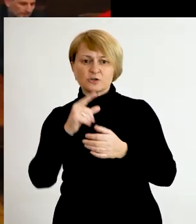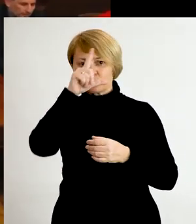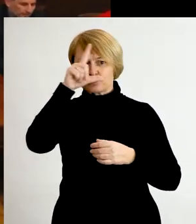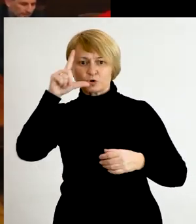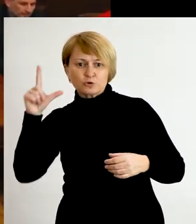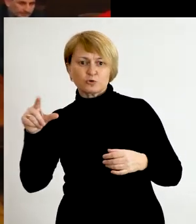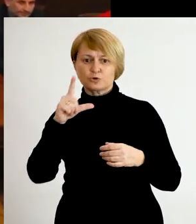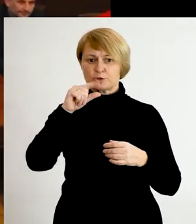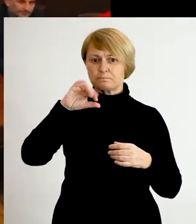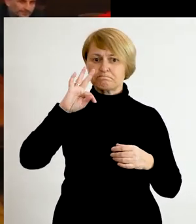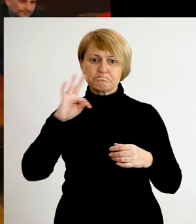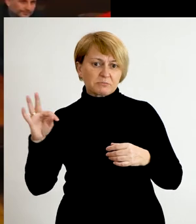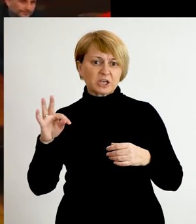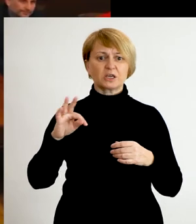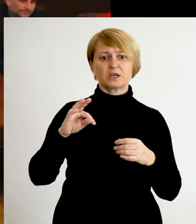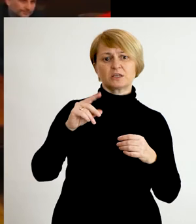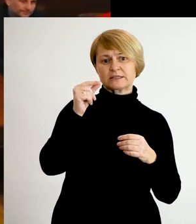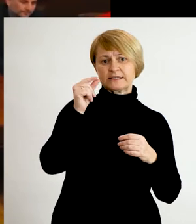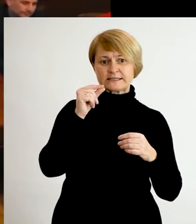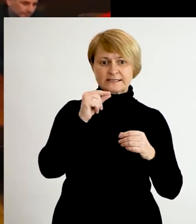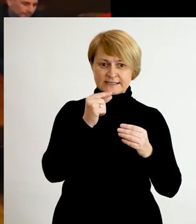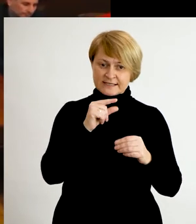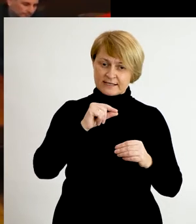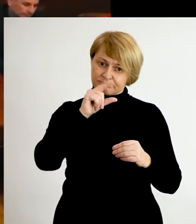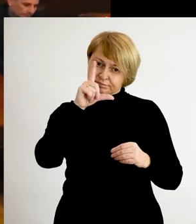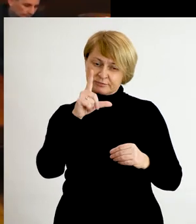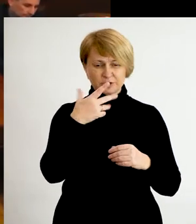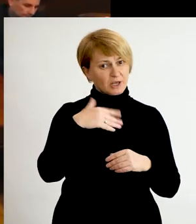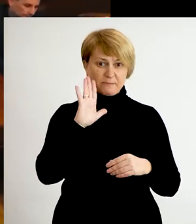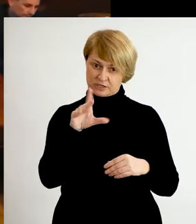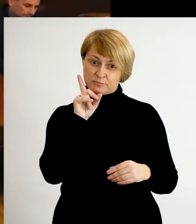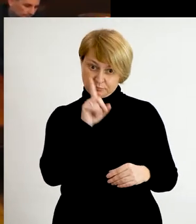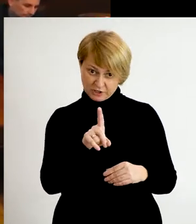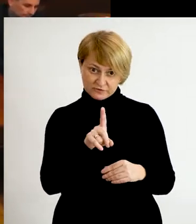mieszkańców, te obawy o inflację